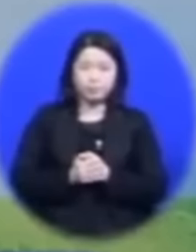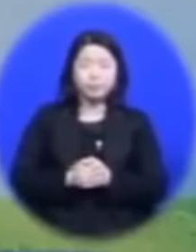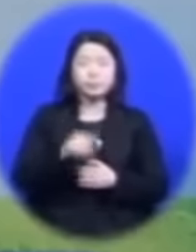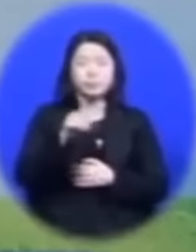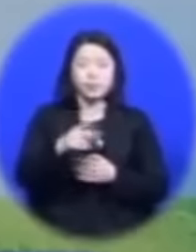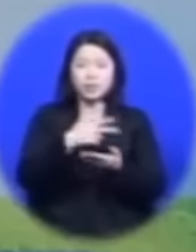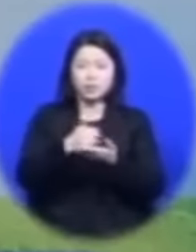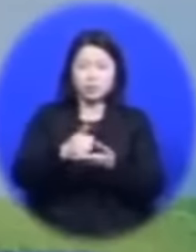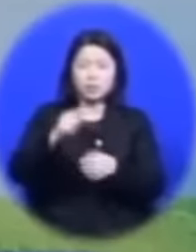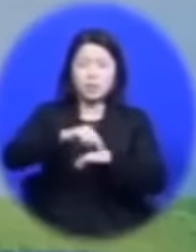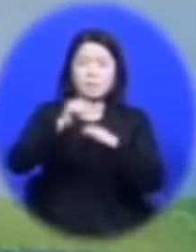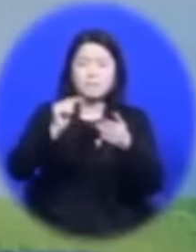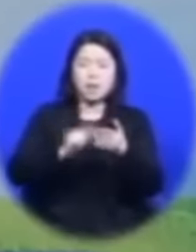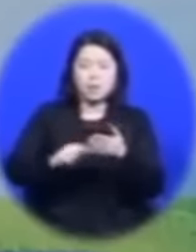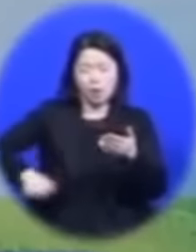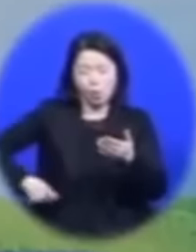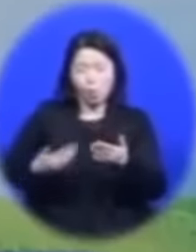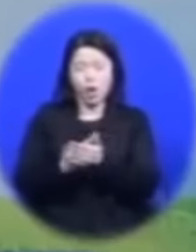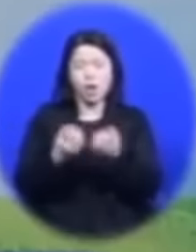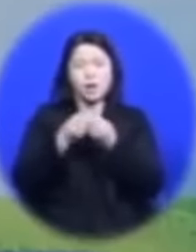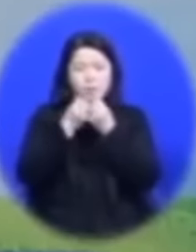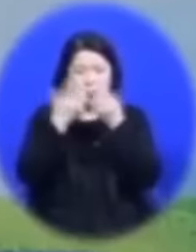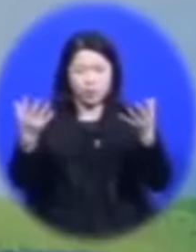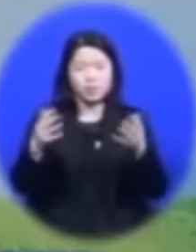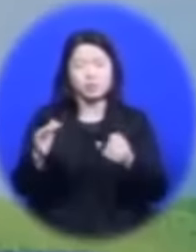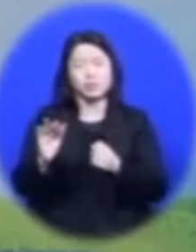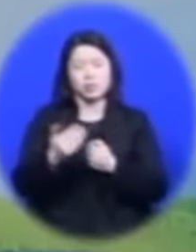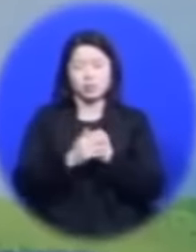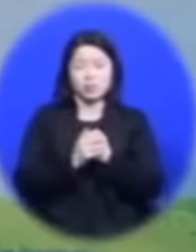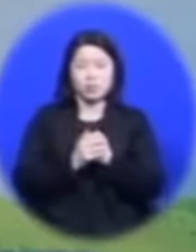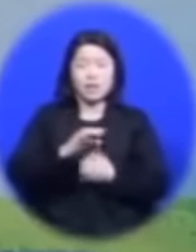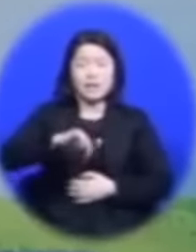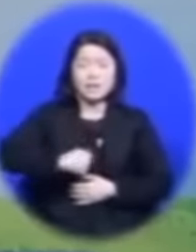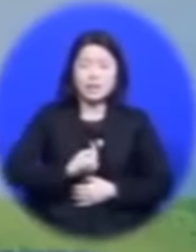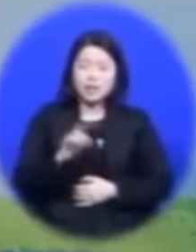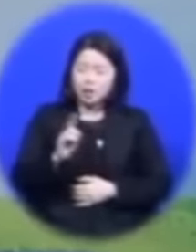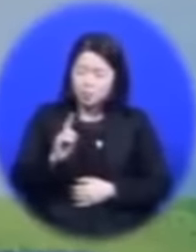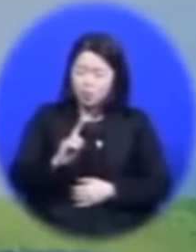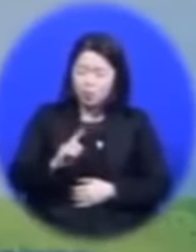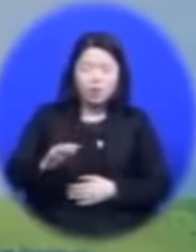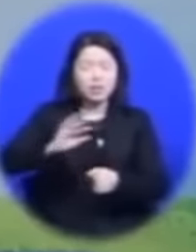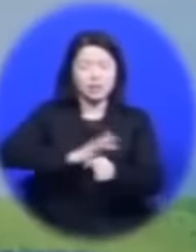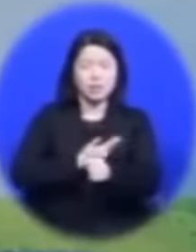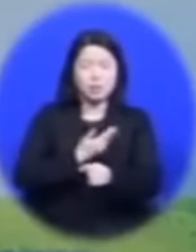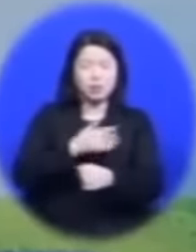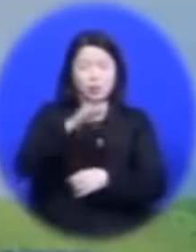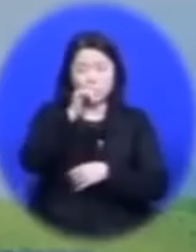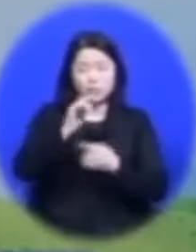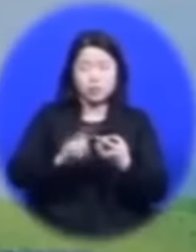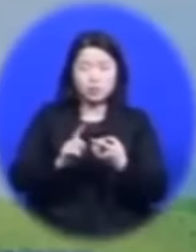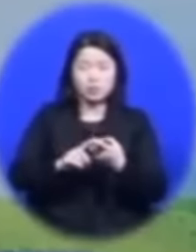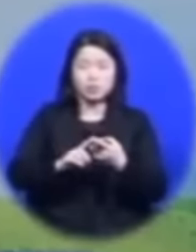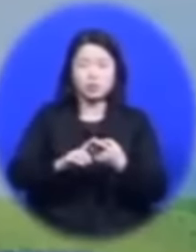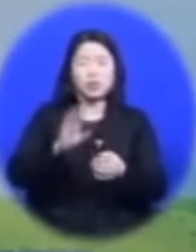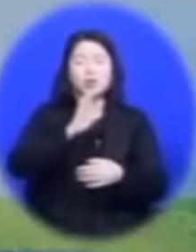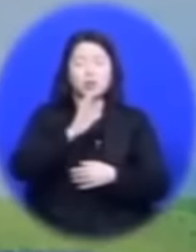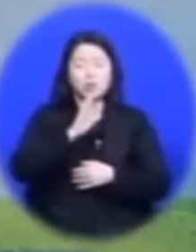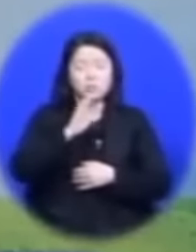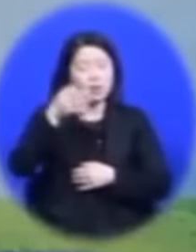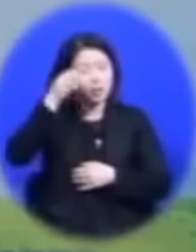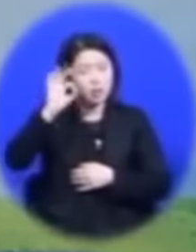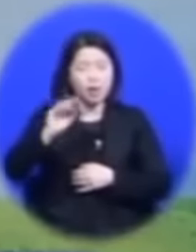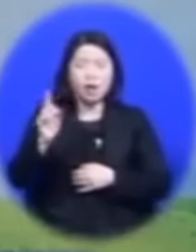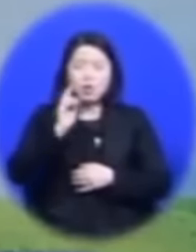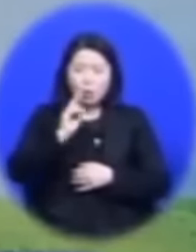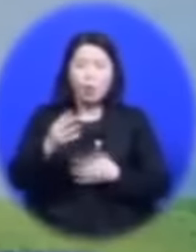그 주님의 마음에 회개가 터졌어요. 자기가 뭘 도대체 잘못하고 있는지 비로소 깨달은 거예요. 너무 많은